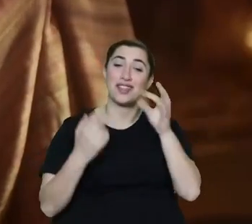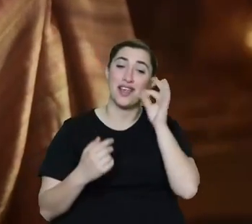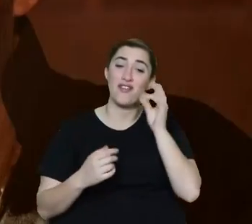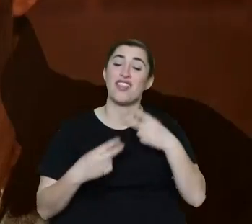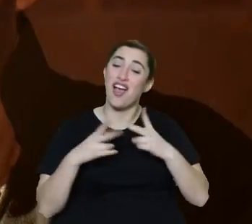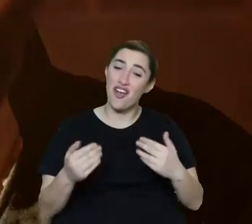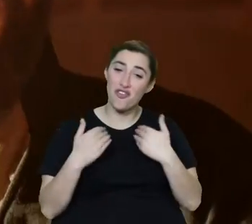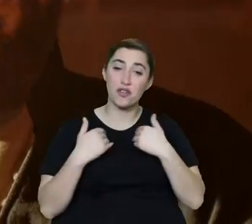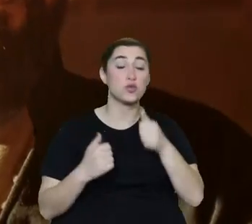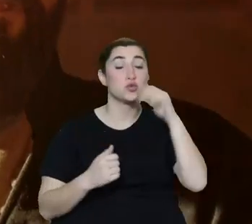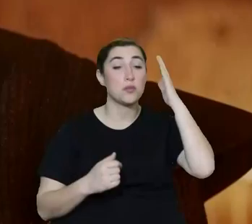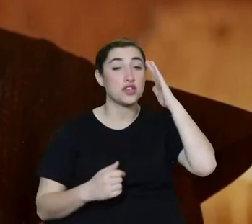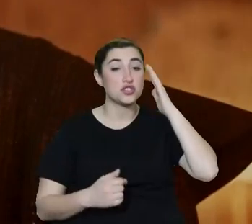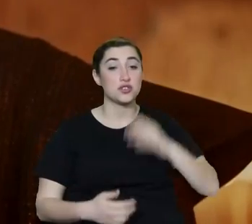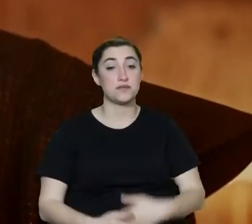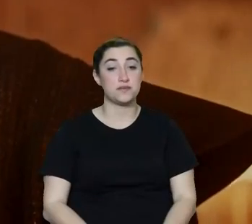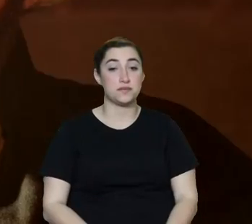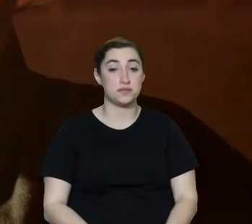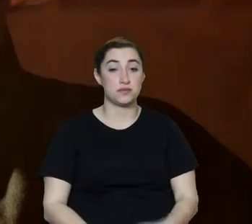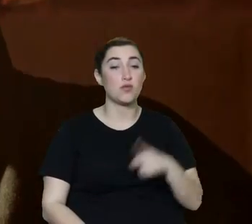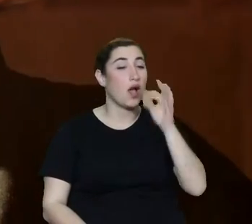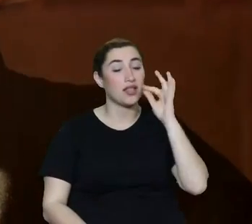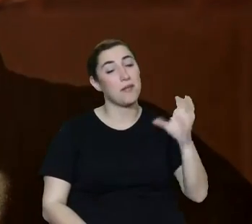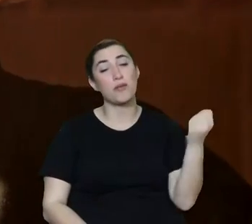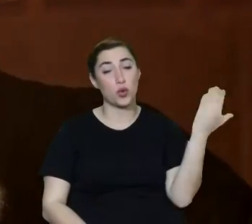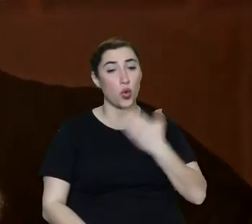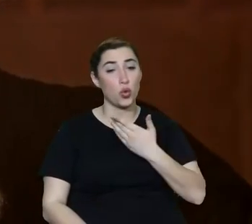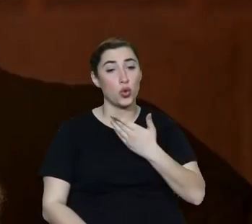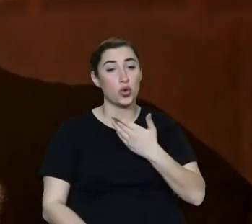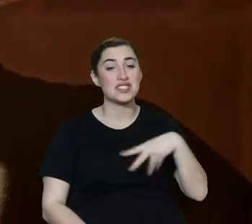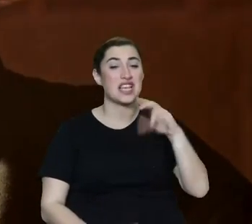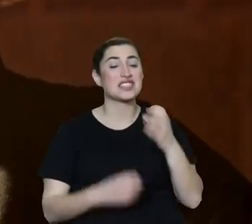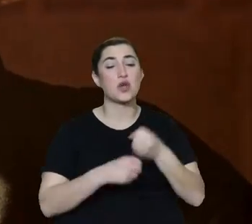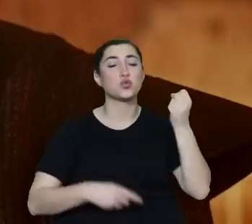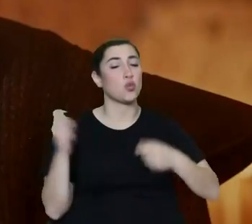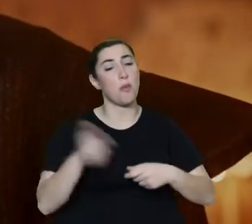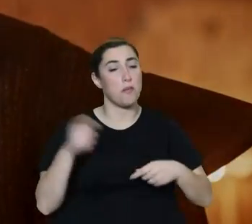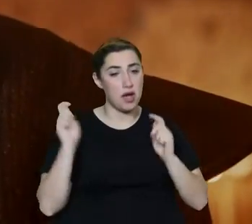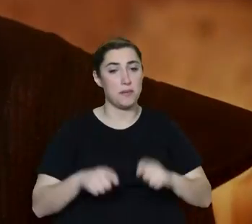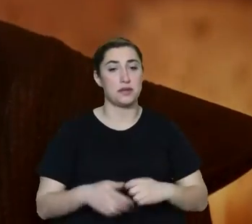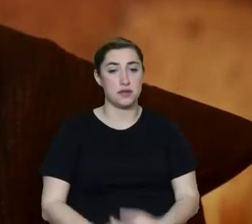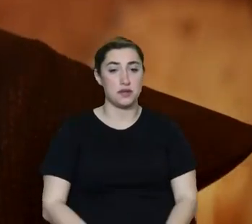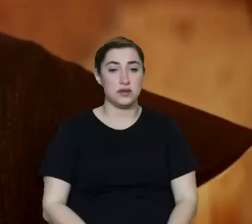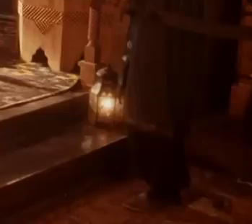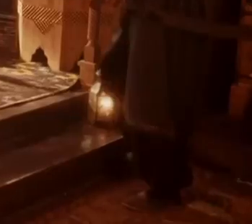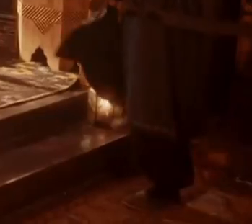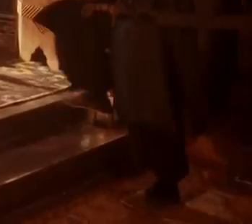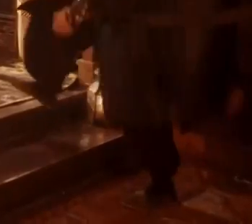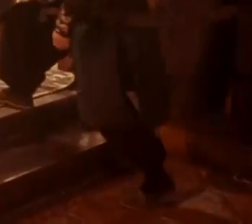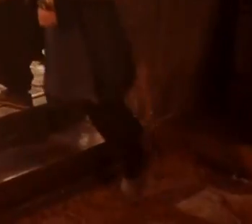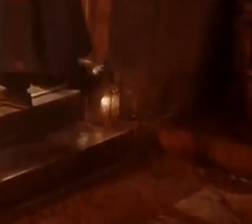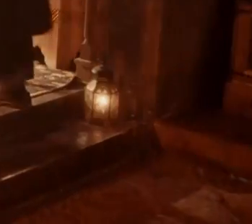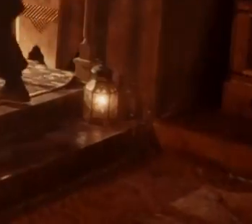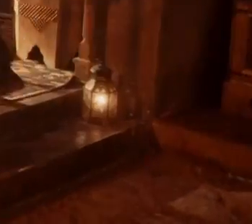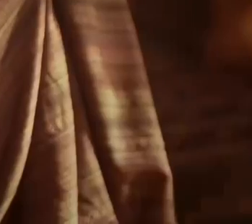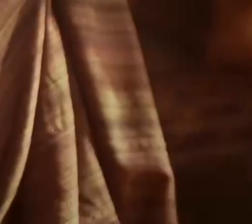Hazretleri. Affedin. Subaşı, bu adamı götürün, 80 sopa vurun. Zabitler subaşının işaretiyle